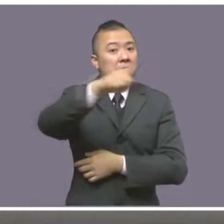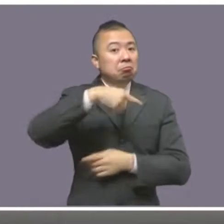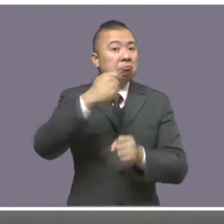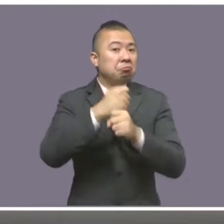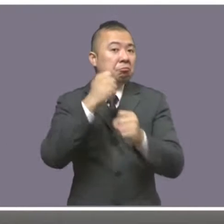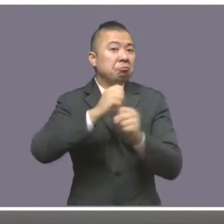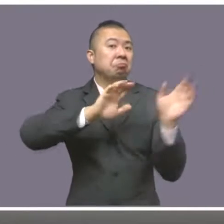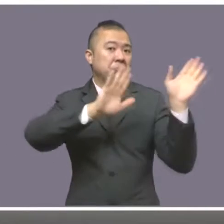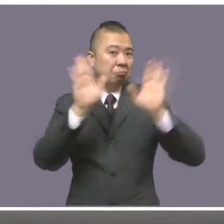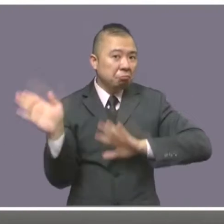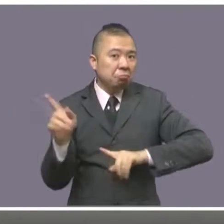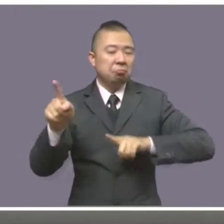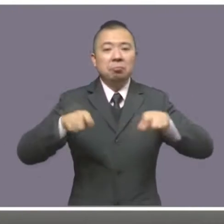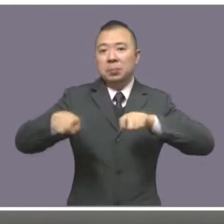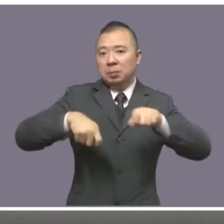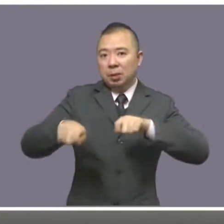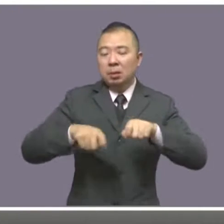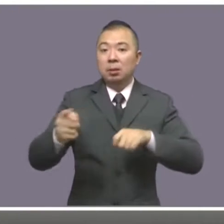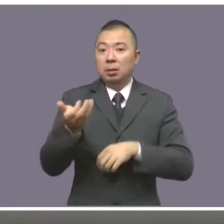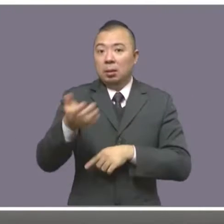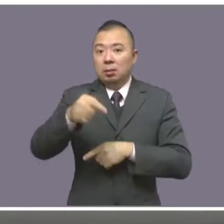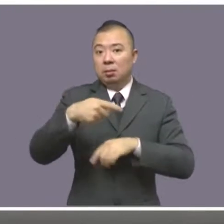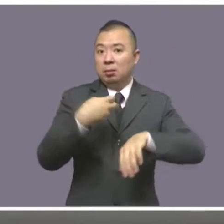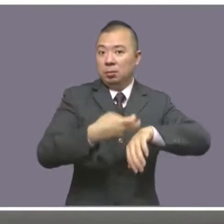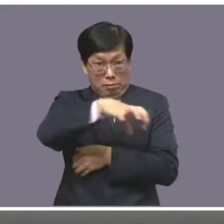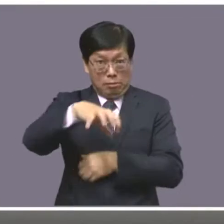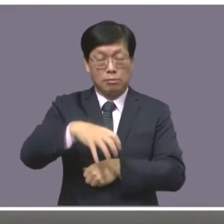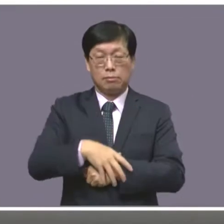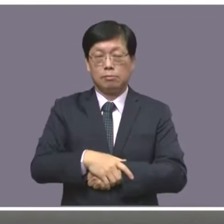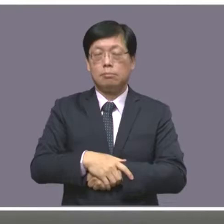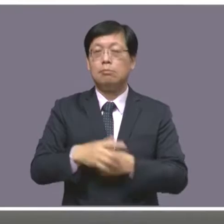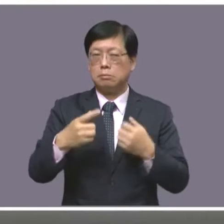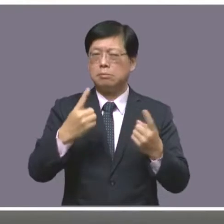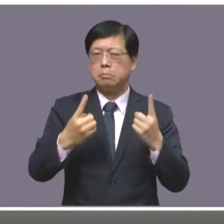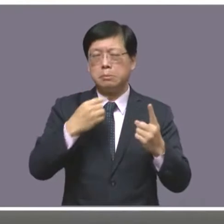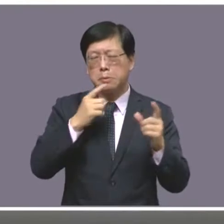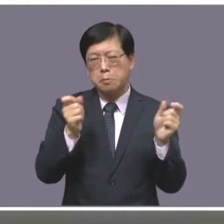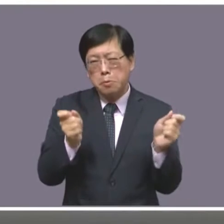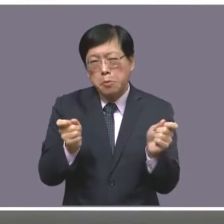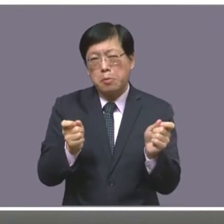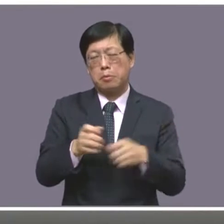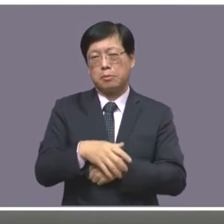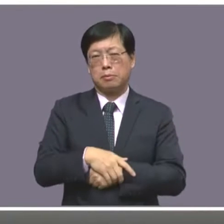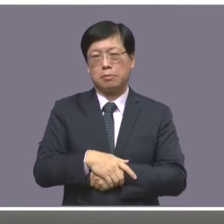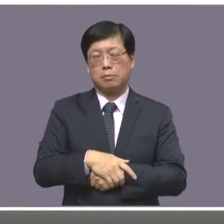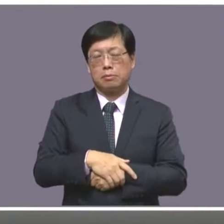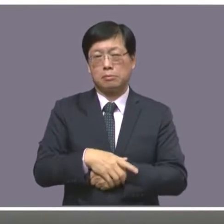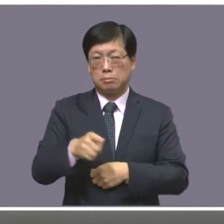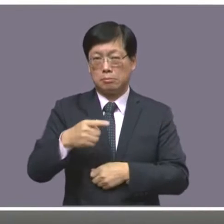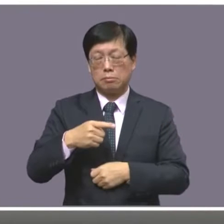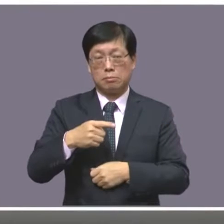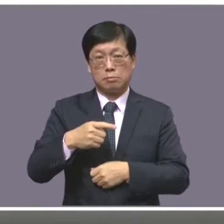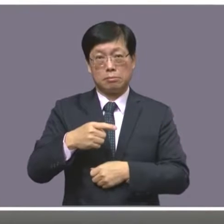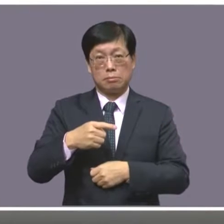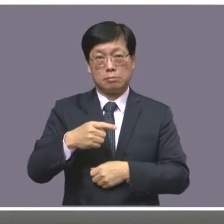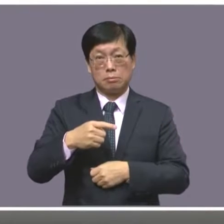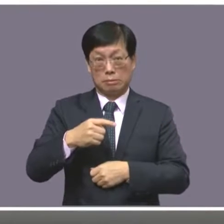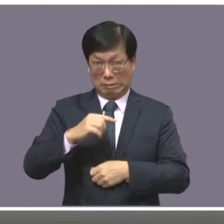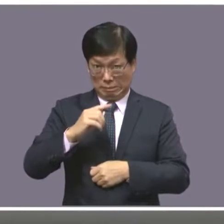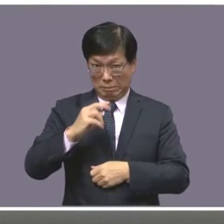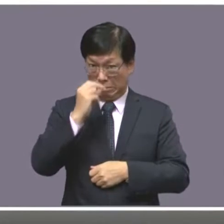ttpのメンバーはすでに解禁していることまた台湾政府は国民の健康を第一に